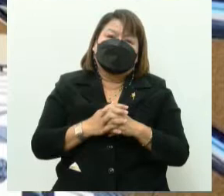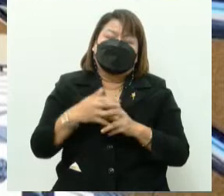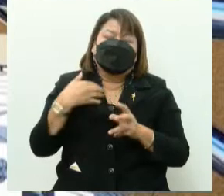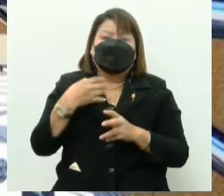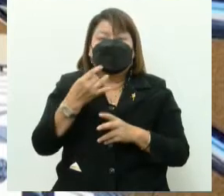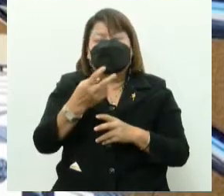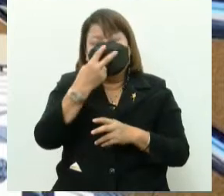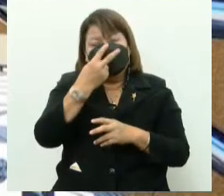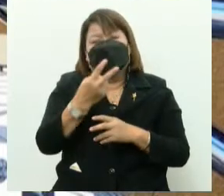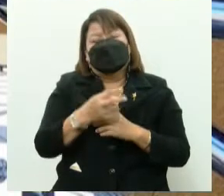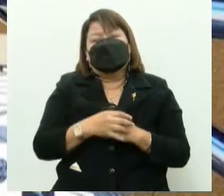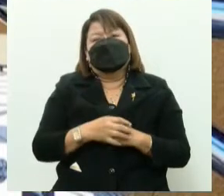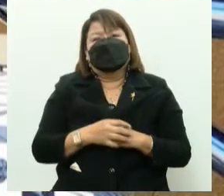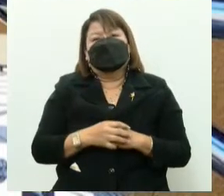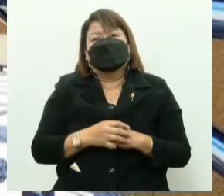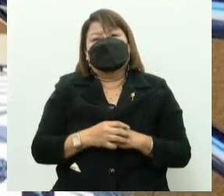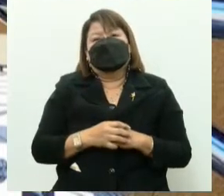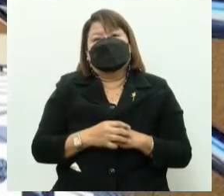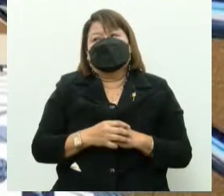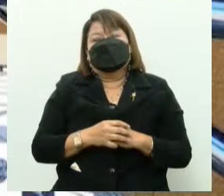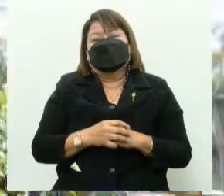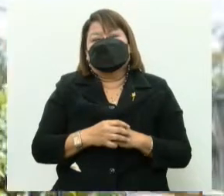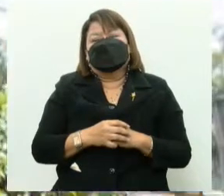างวันนี้เรามารับชมกันได้เลยค่ะ